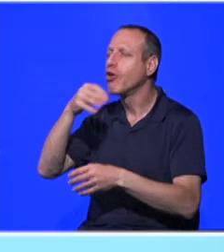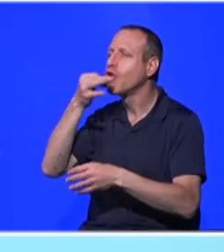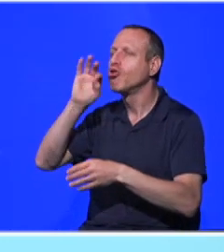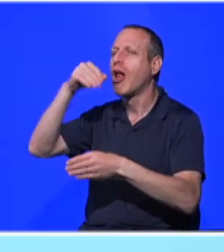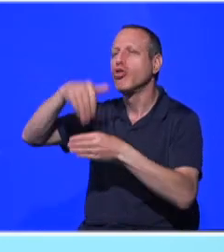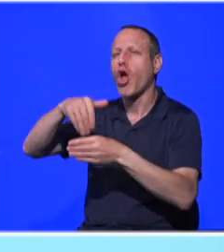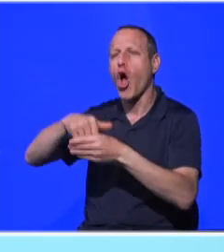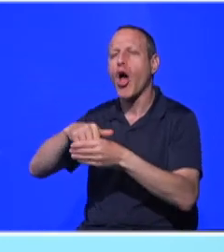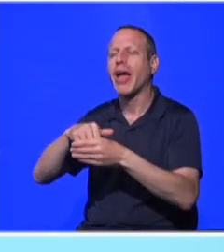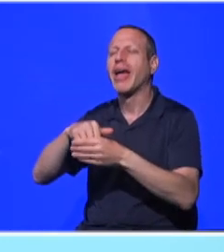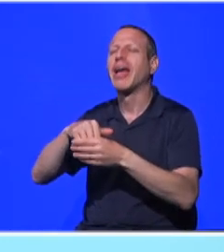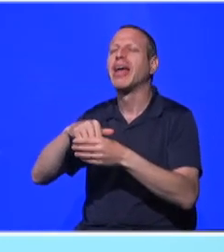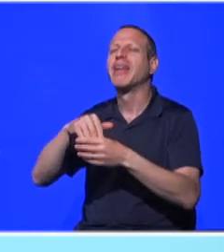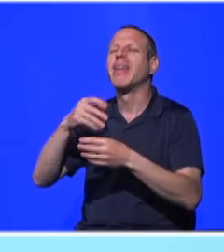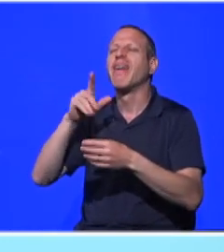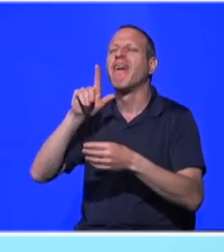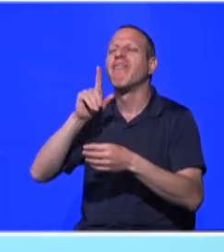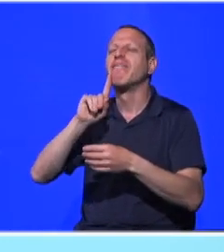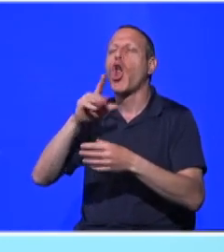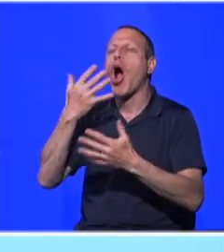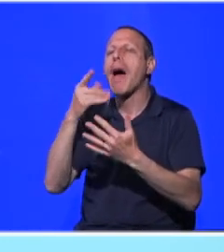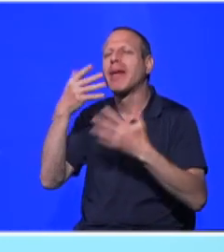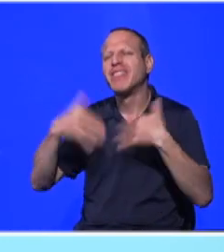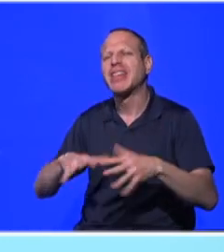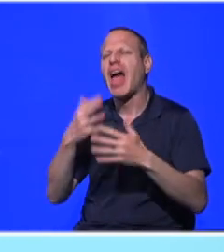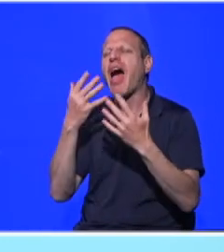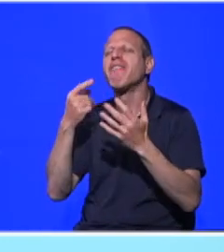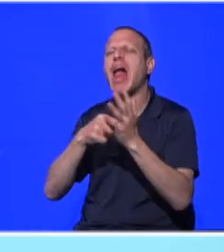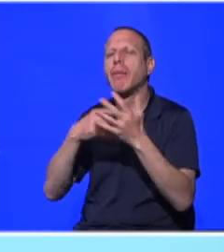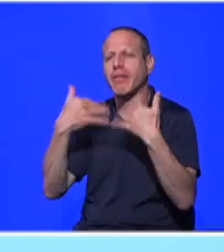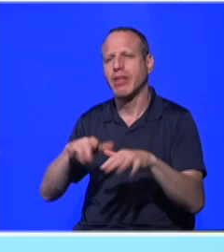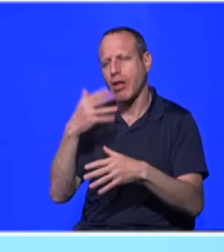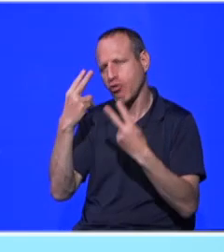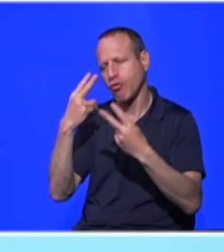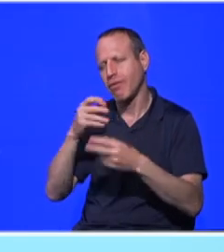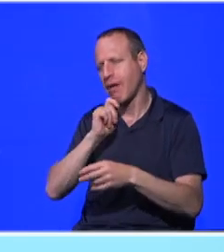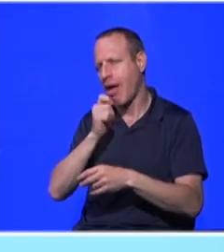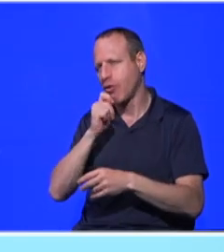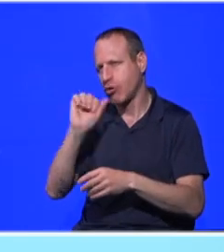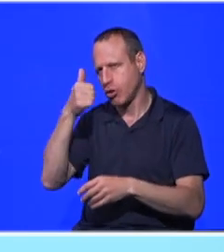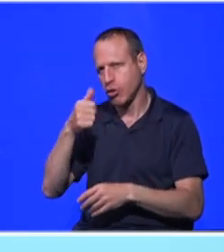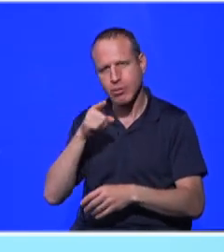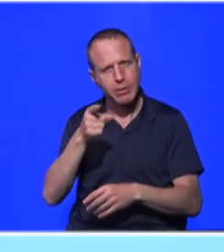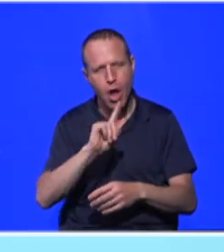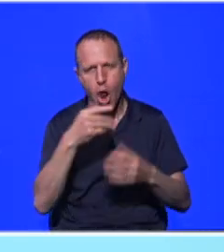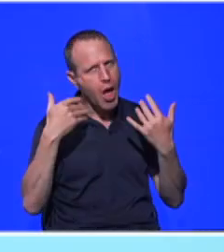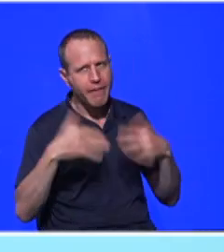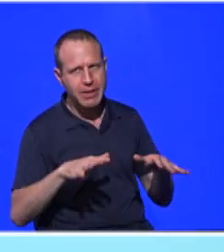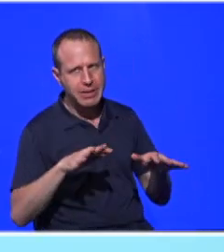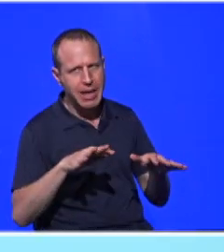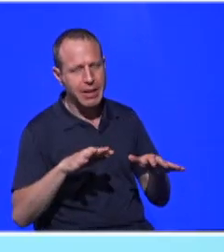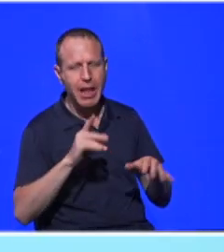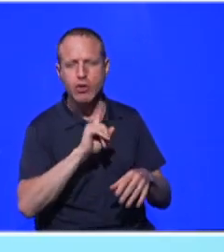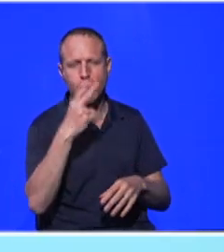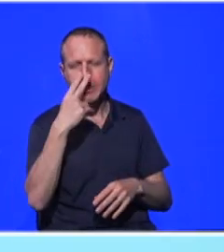של כמה הפסדת ולמה הפסדת, אבל אתה יודע, זה היה חשוב כי זה היה רעיון ראשון, אז בכל זאת... זה לא הפסד, אסור להסתכל על זה